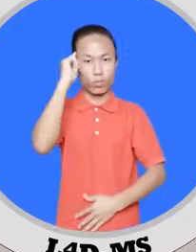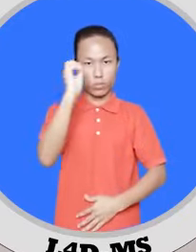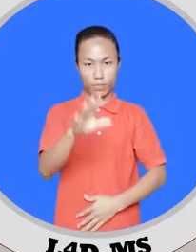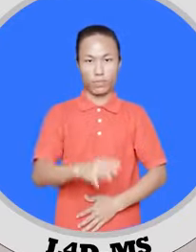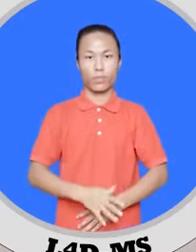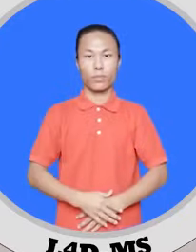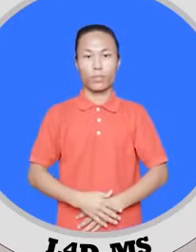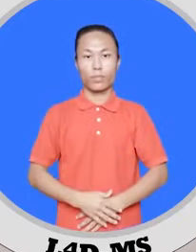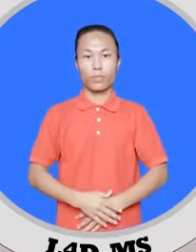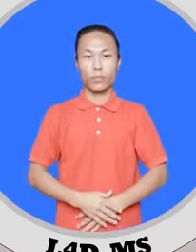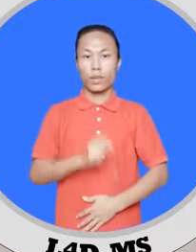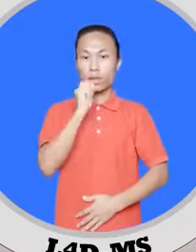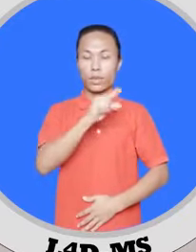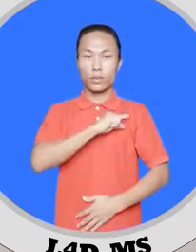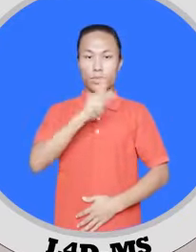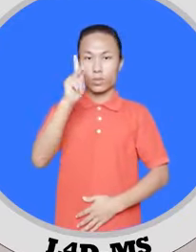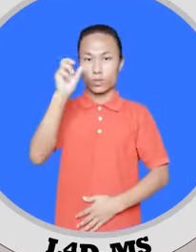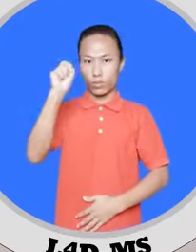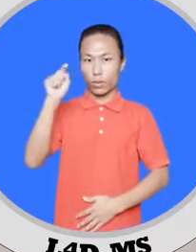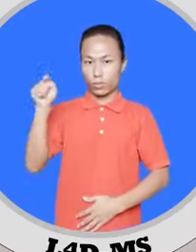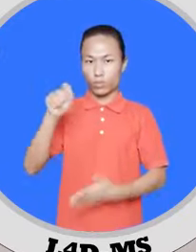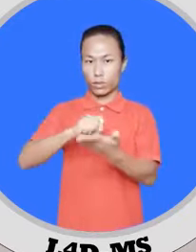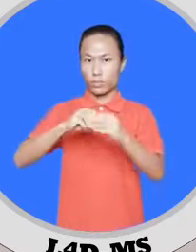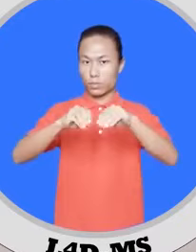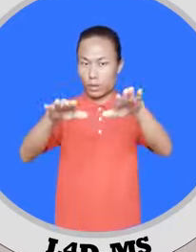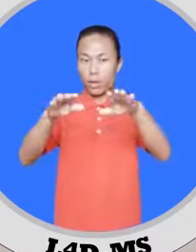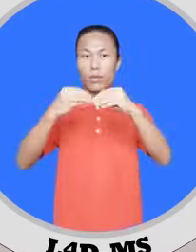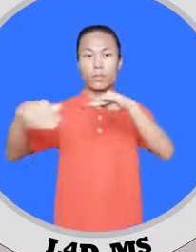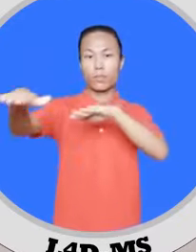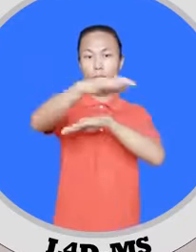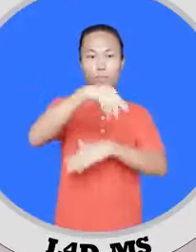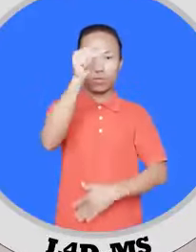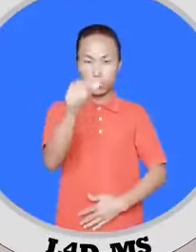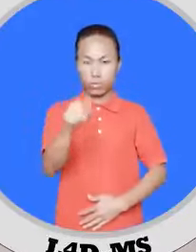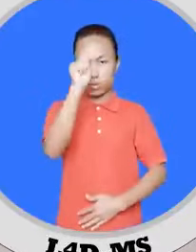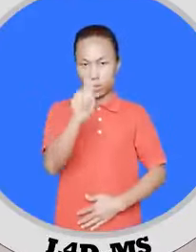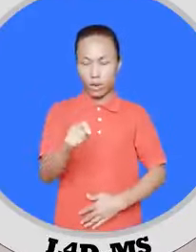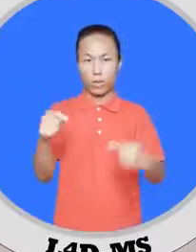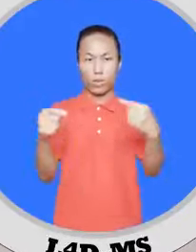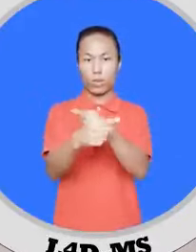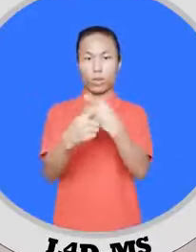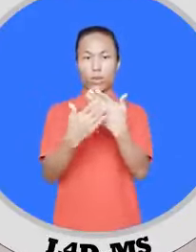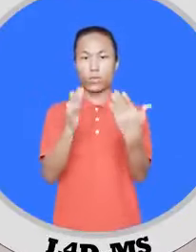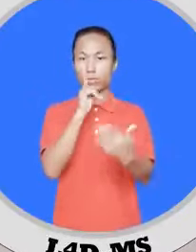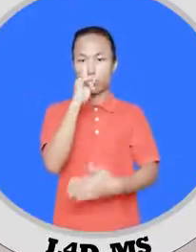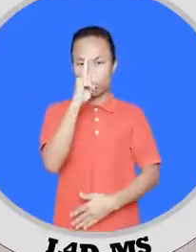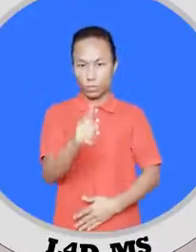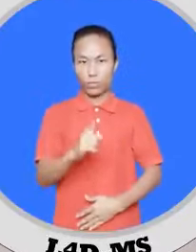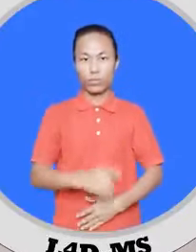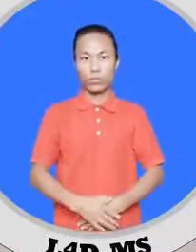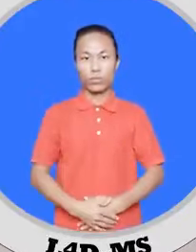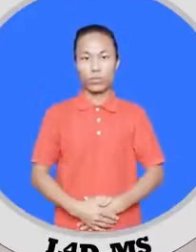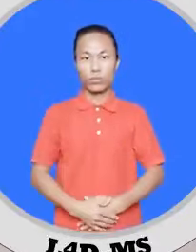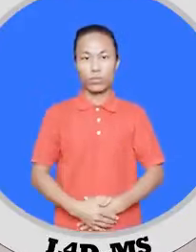ချို့သောလူများကမလိုလားအပ်သောကောလာဟလများကိုဖြန့်နေသောကြောင့်အဲ့ဒါတွေကိုမယုံကြည်ကြဖို့နဲ့မဟာ